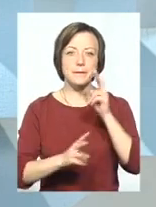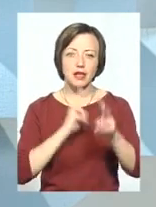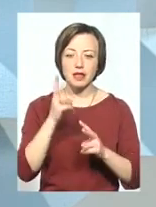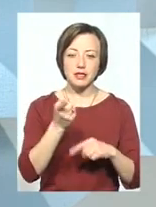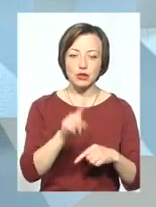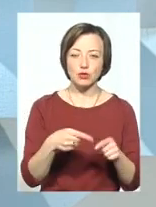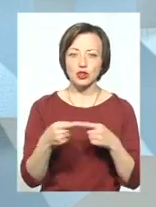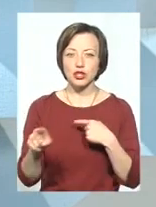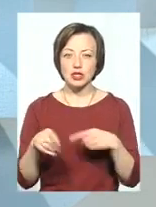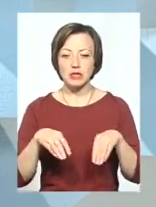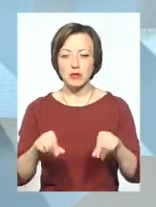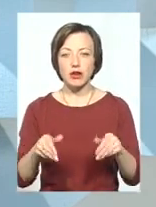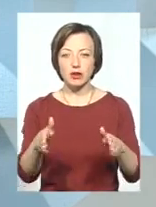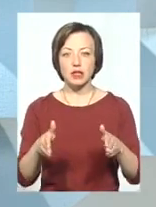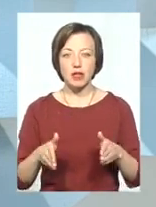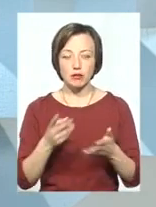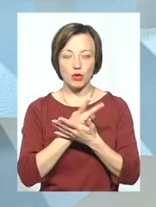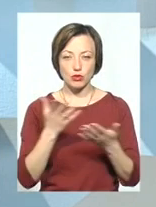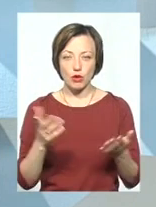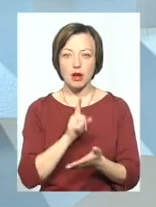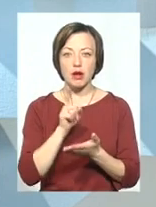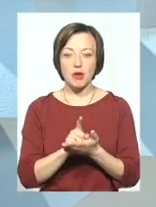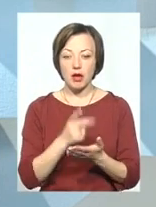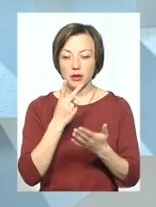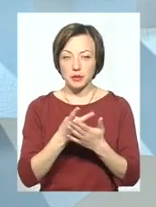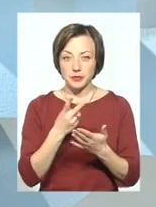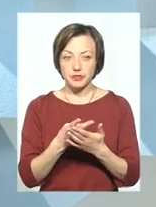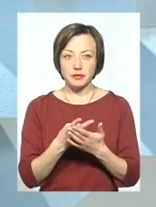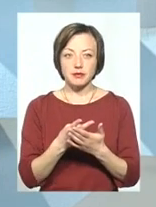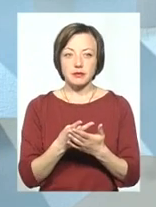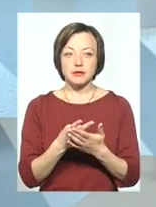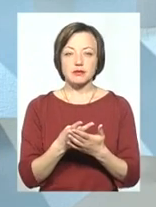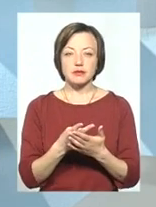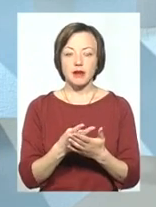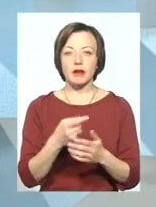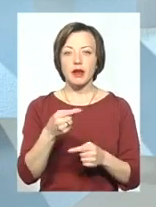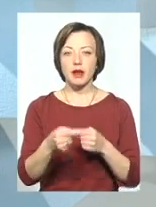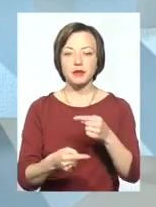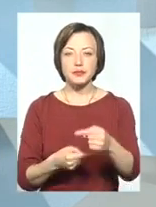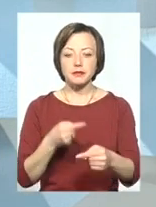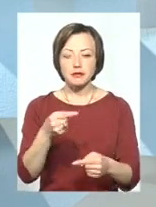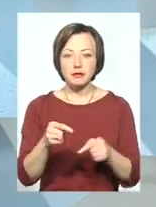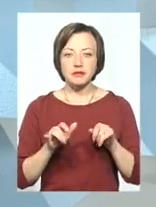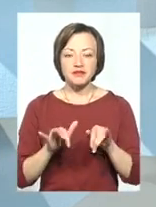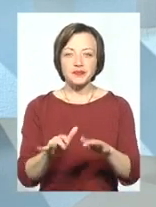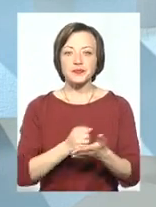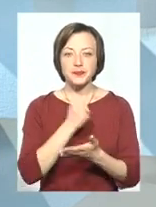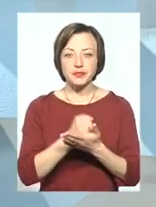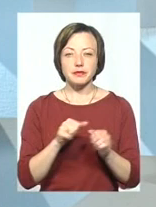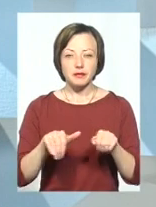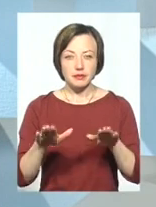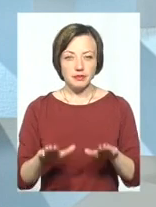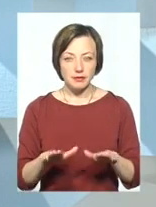на ту чи іншу земельну ділянку прозоро і прозоро має відображатися проходження тієї чи іншої процедури прийняття